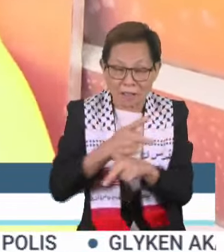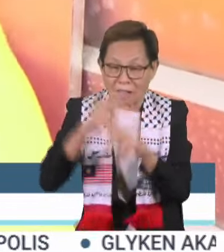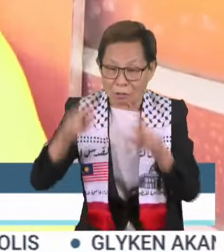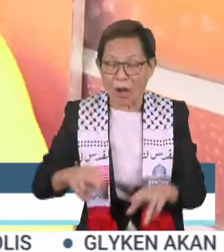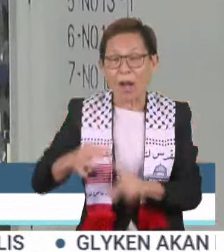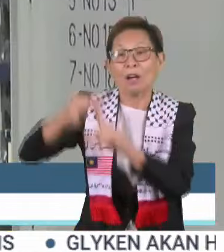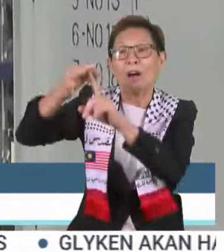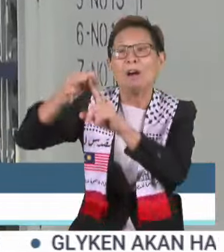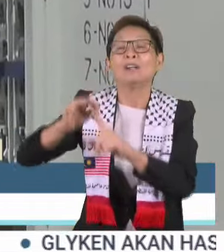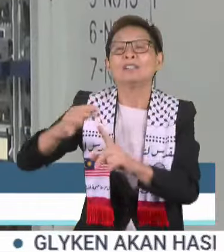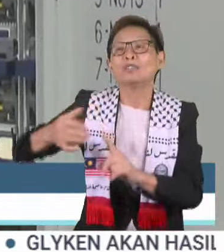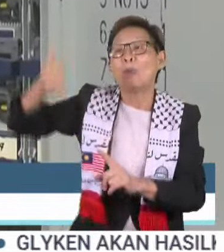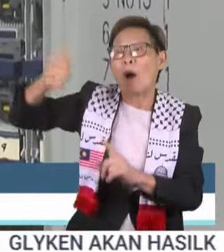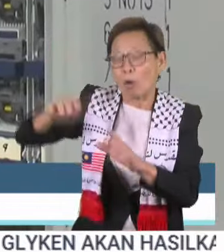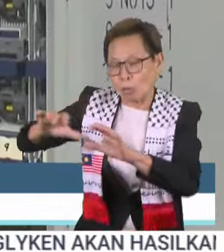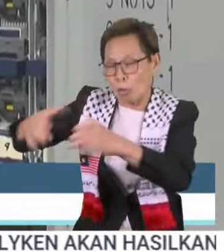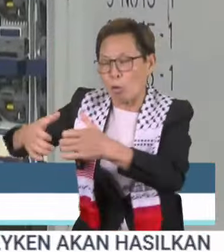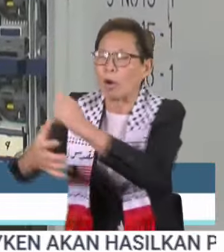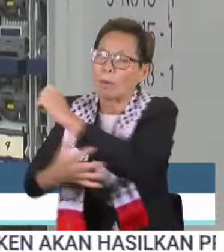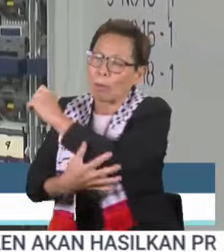terutama golongan kurang berkemampuan.